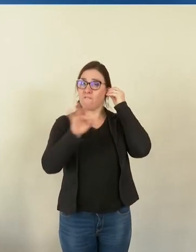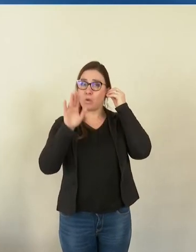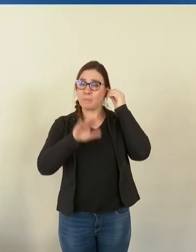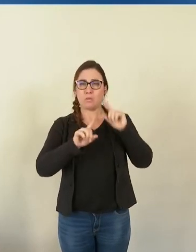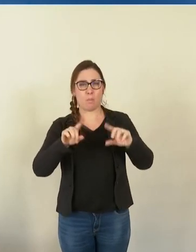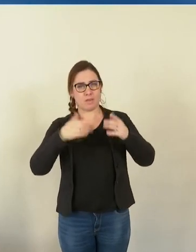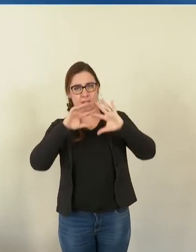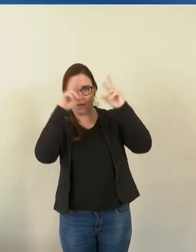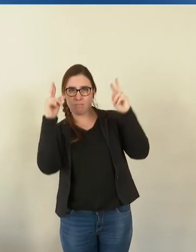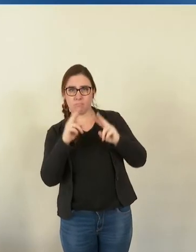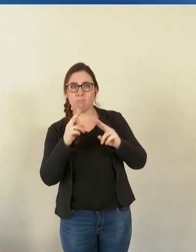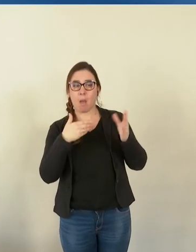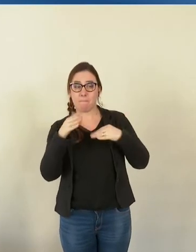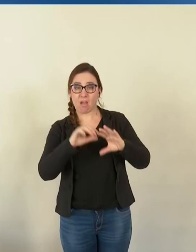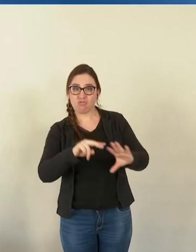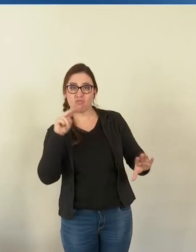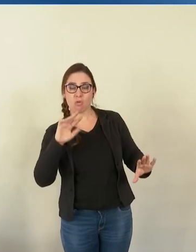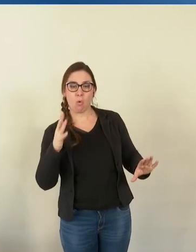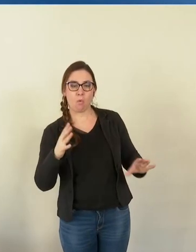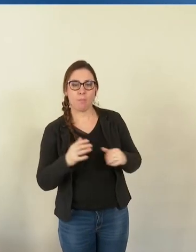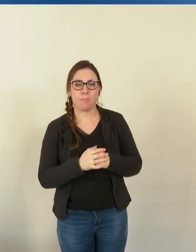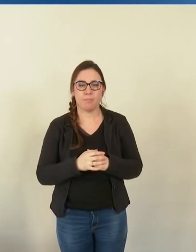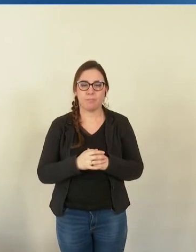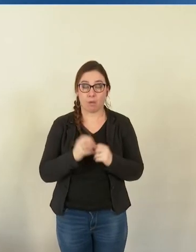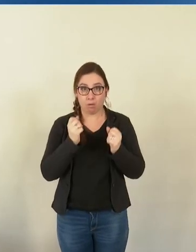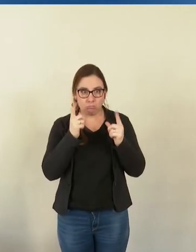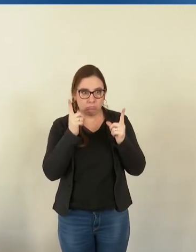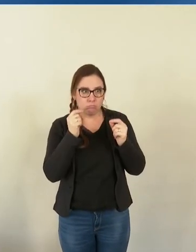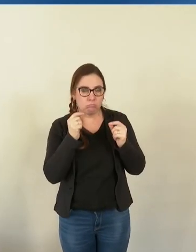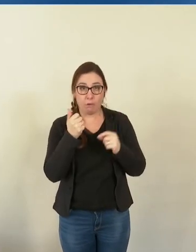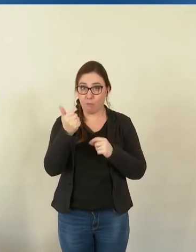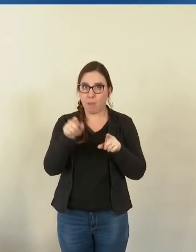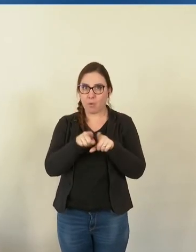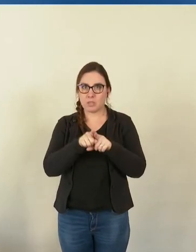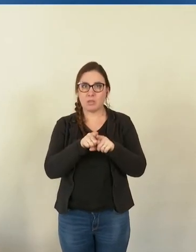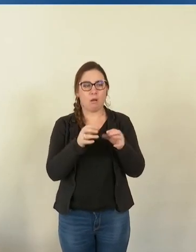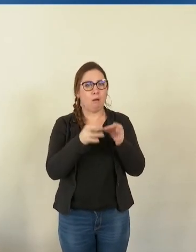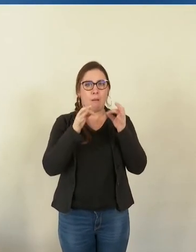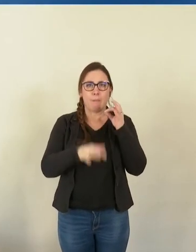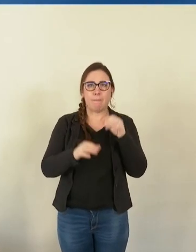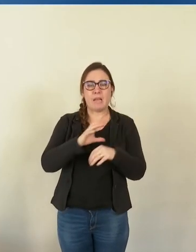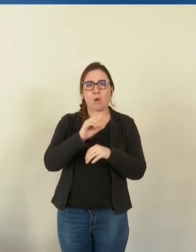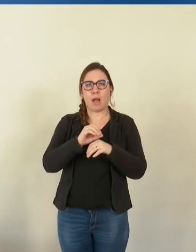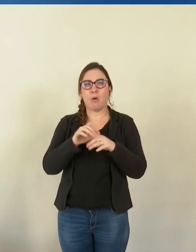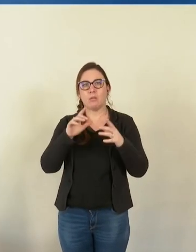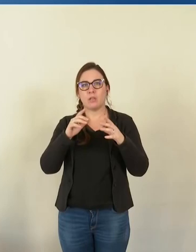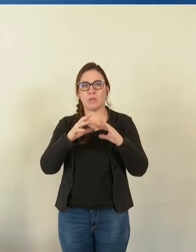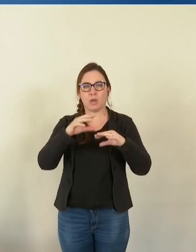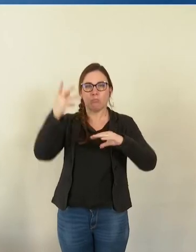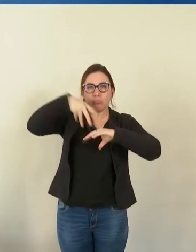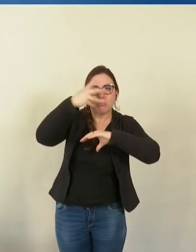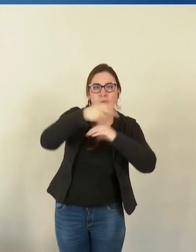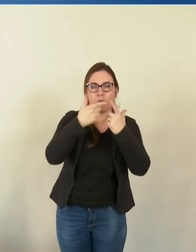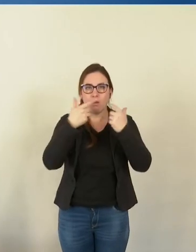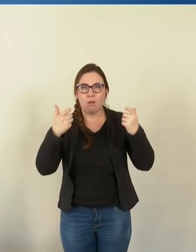fonctionne et bien à ma grande surprise et peut-être certainement à la vôtre j'ai découvert que le bilan carbone de ces petites structures d'agriculture